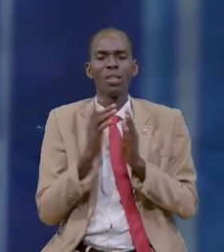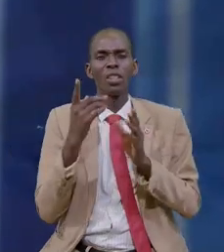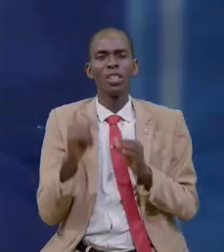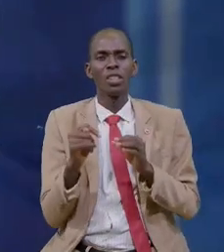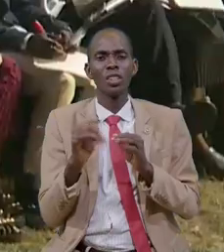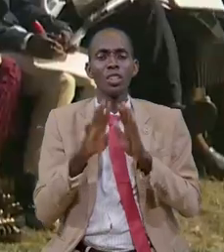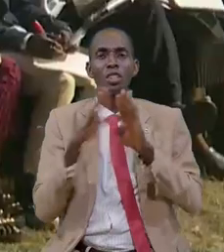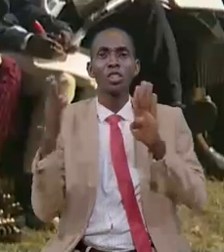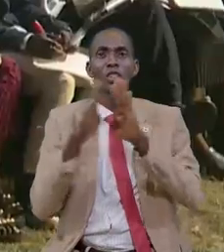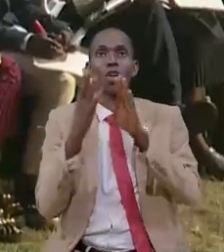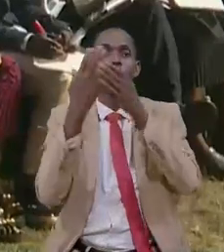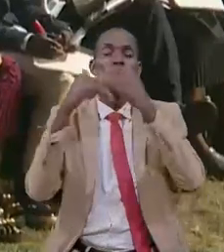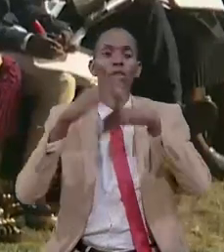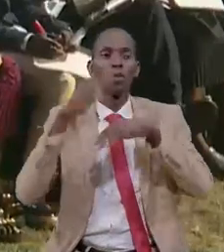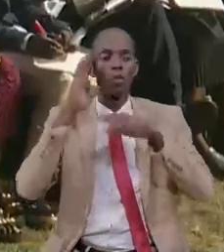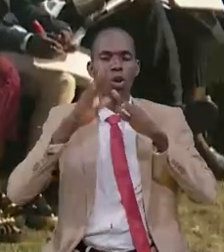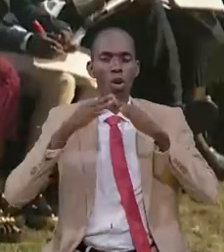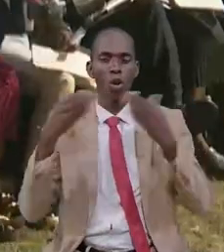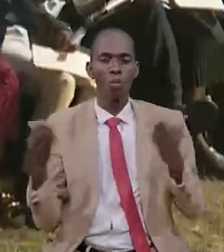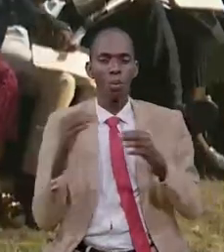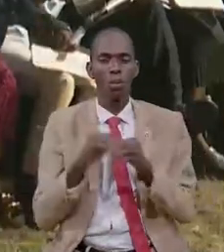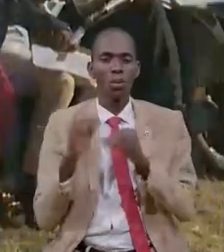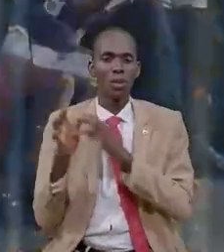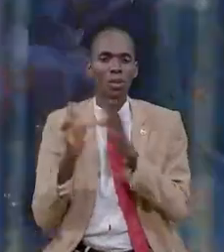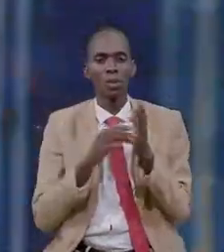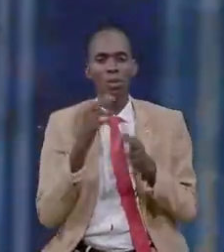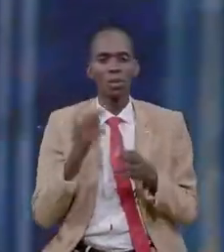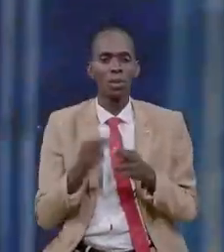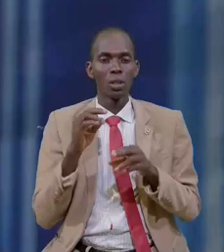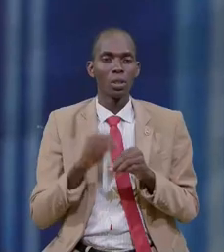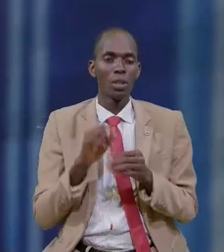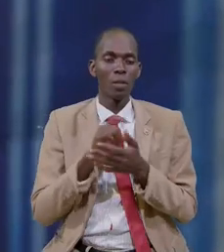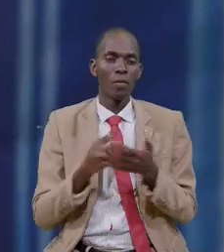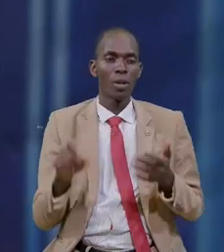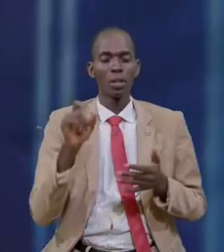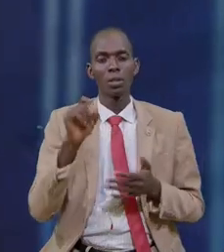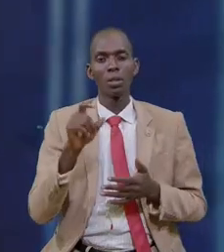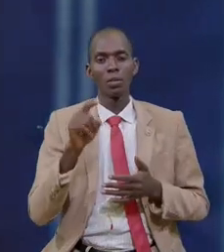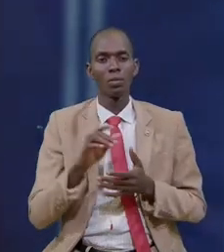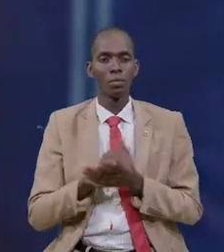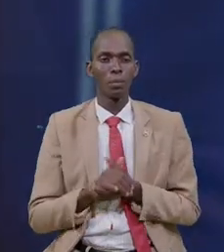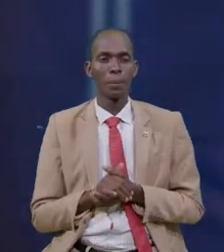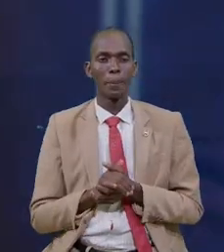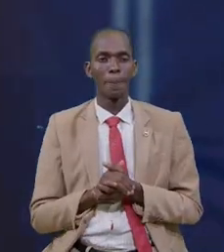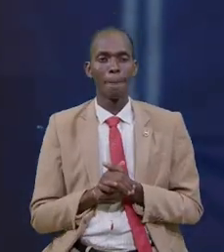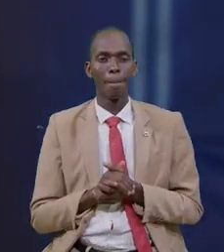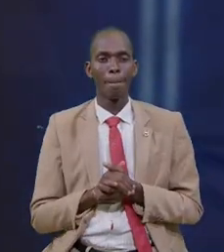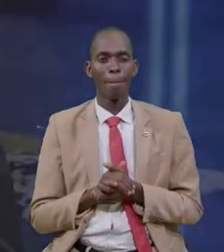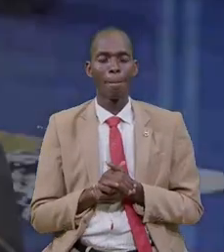du ciel s'ouvrent pour toi ce soir. Voyons verset 11.